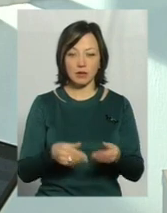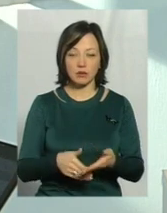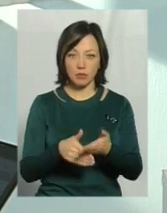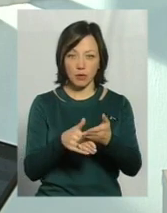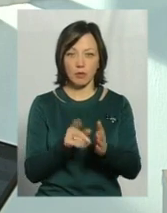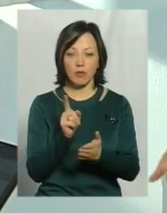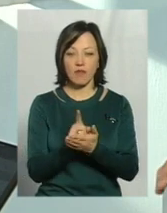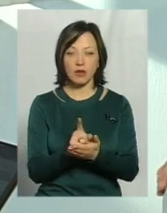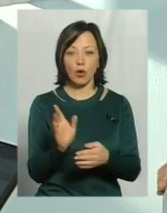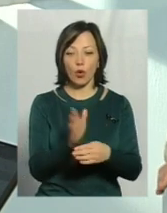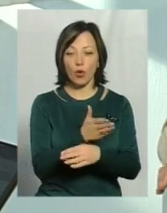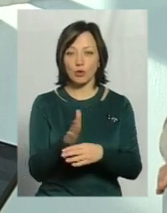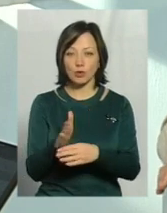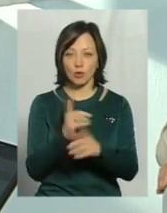має бути